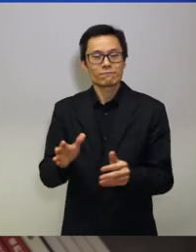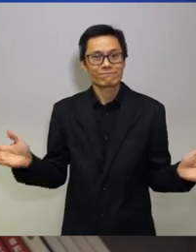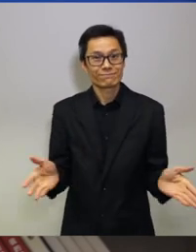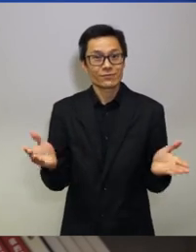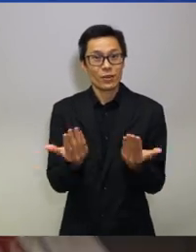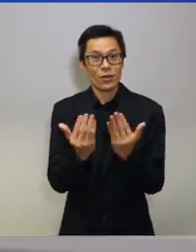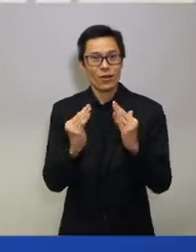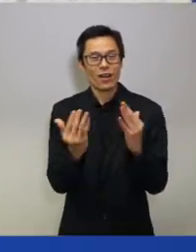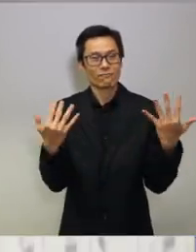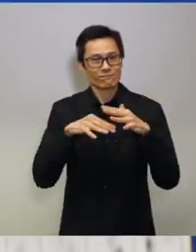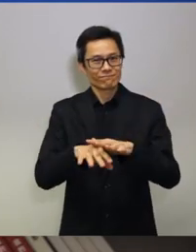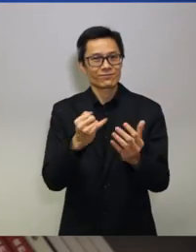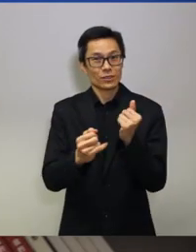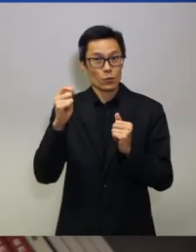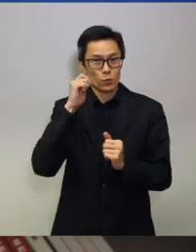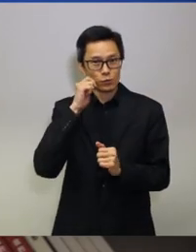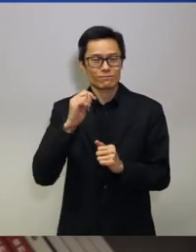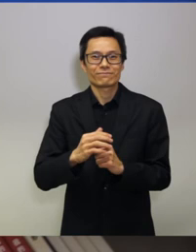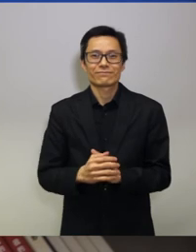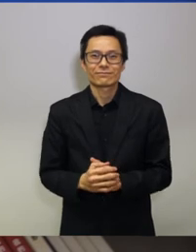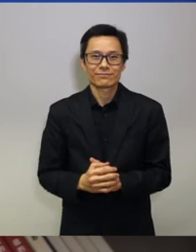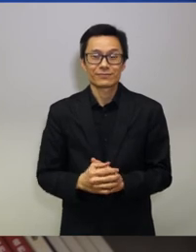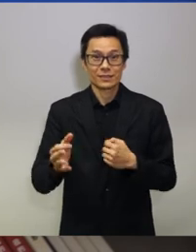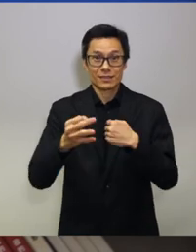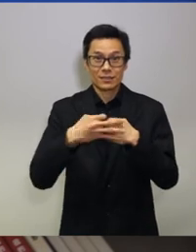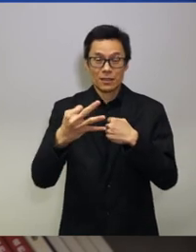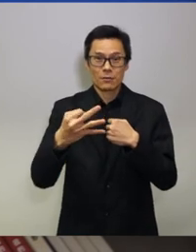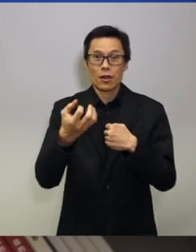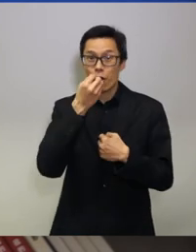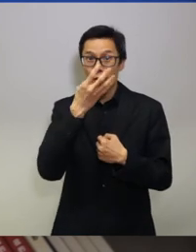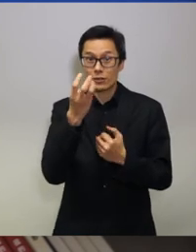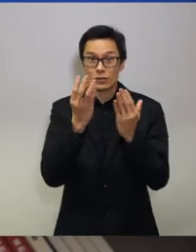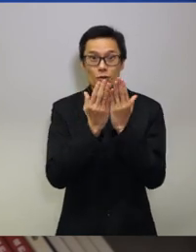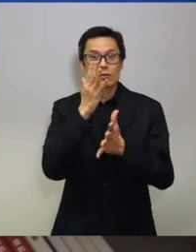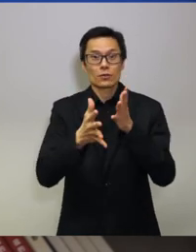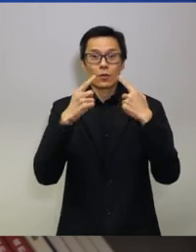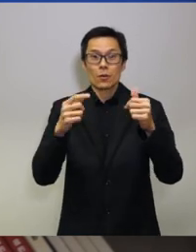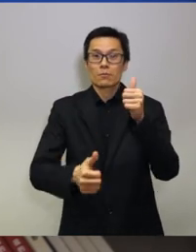校園共融生活。第3屆全港小學校際手語歌比賽將